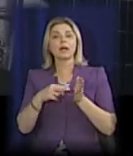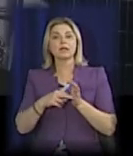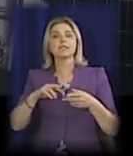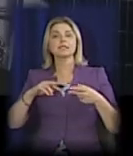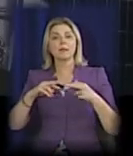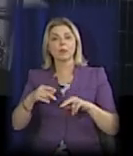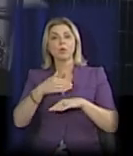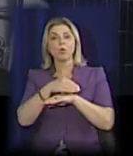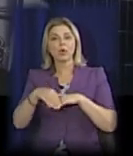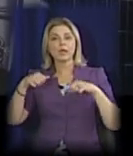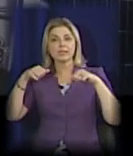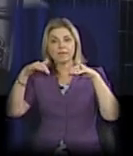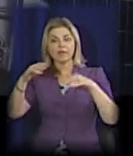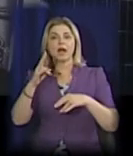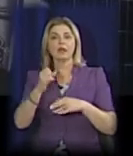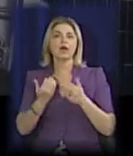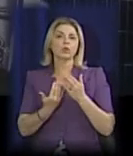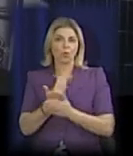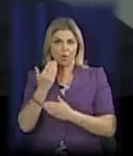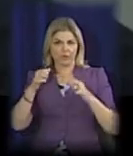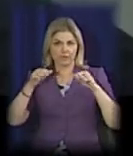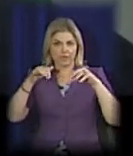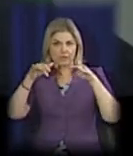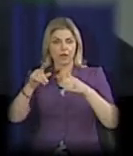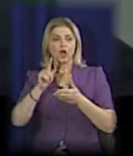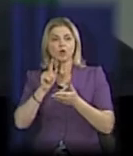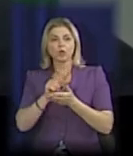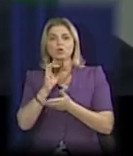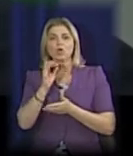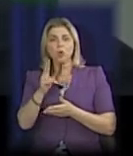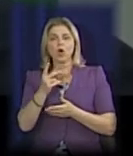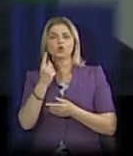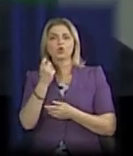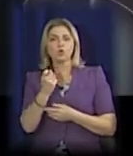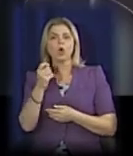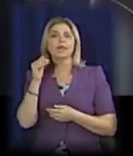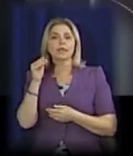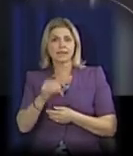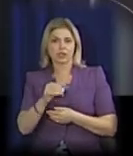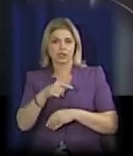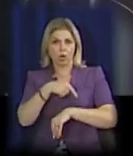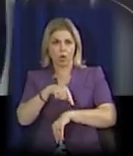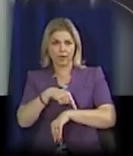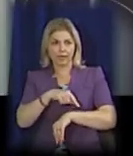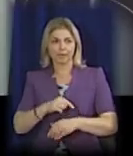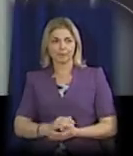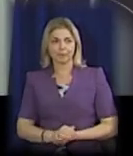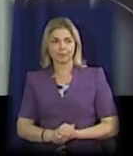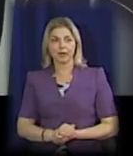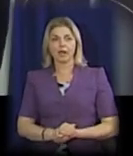вуличне освітлення на LED-світильники. Світодіоди мають строк служби понад 100 тисяч годин.